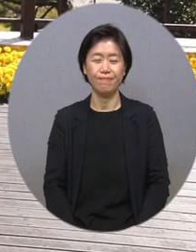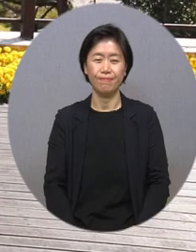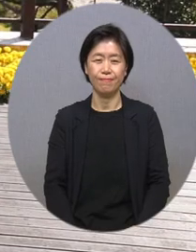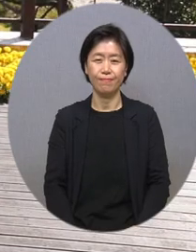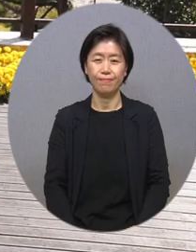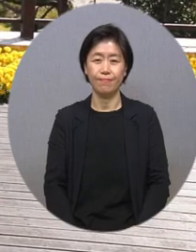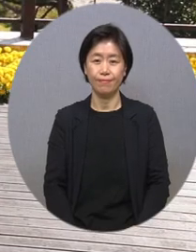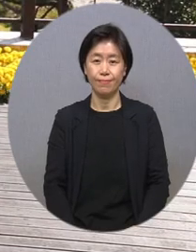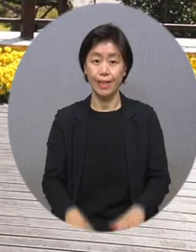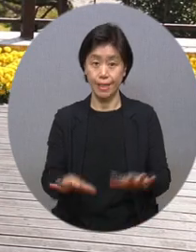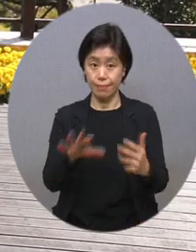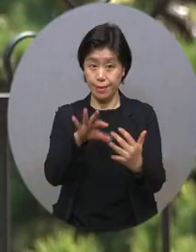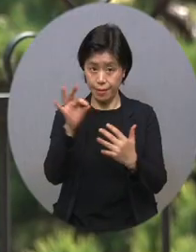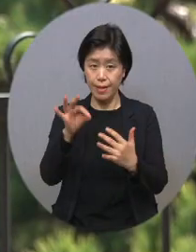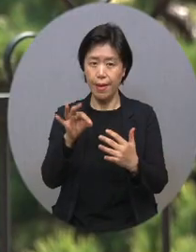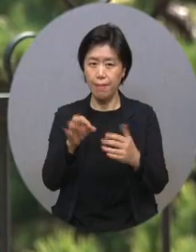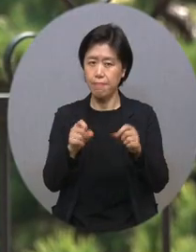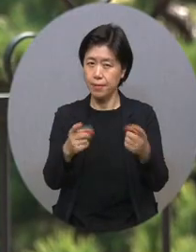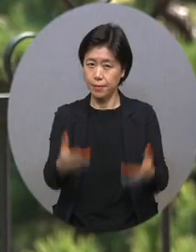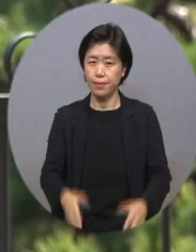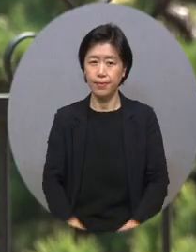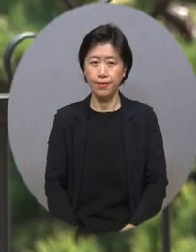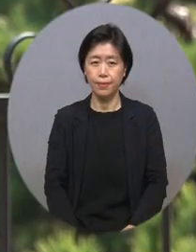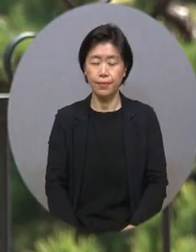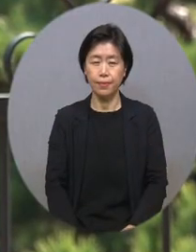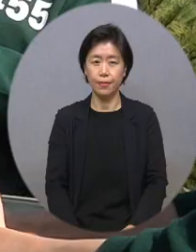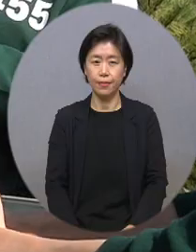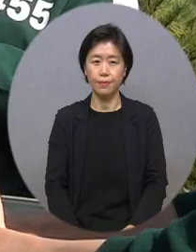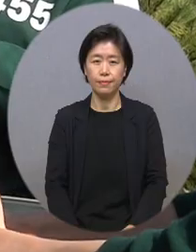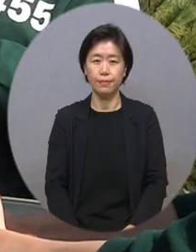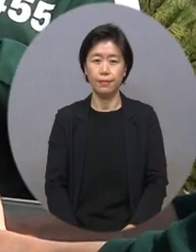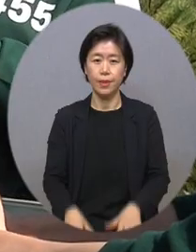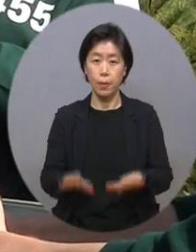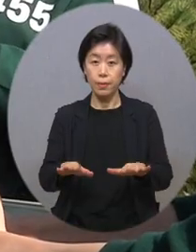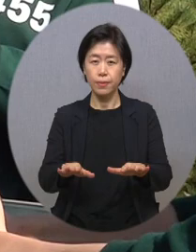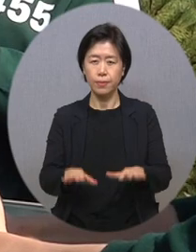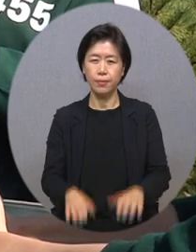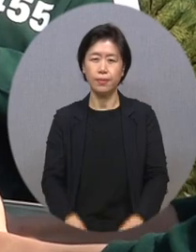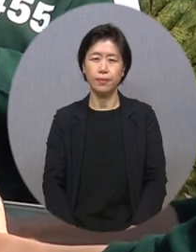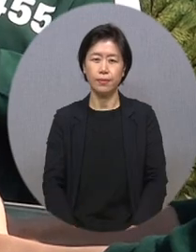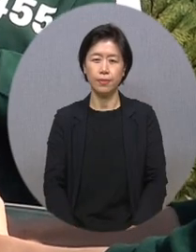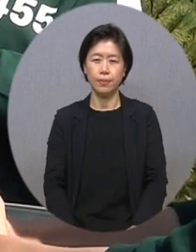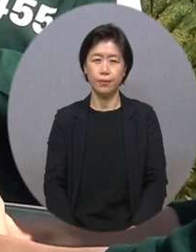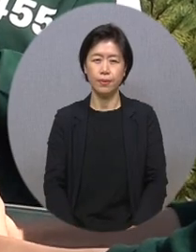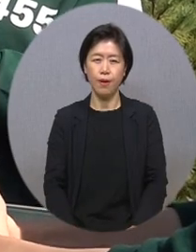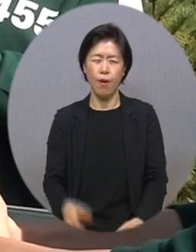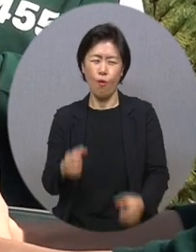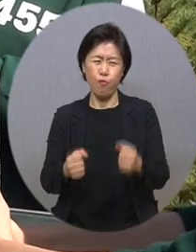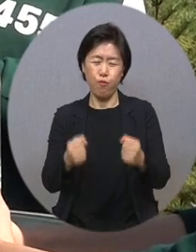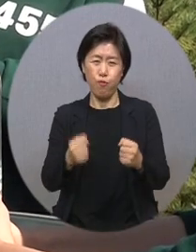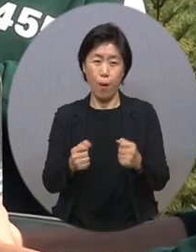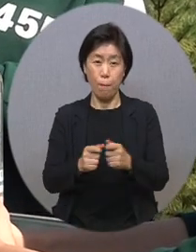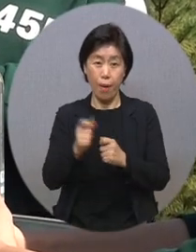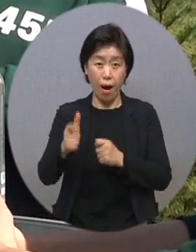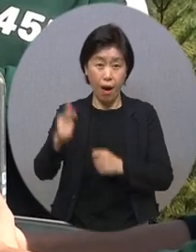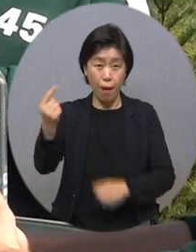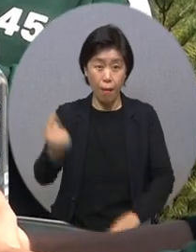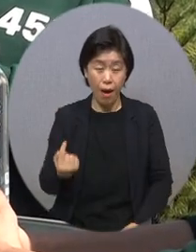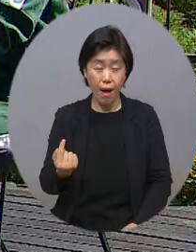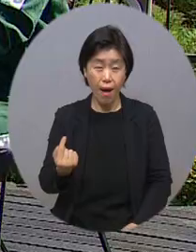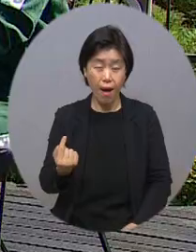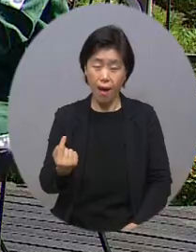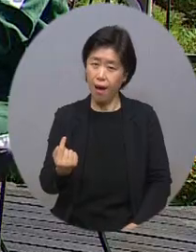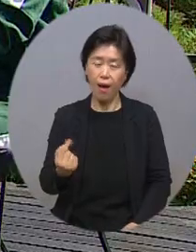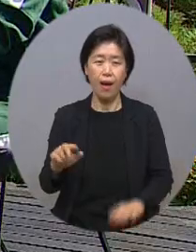지금 선택의 기회를 드리겠습니다. 새벽 라운딩에 비싼 그린피에 부킹이 안 돼서 멀리 두세 시간 운전해가며 골프장을